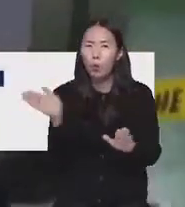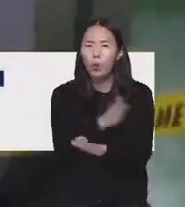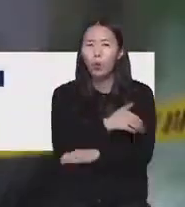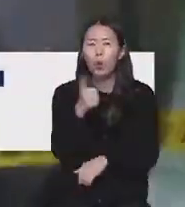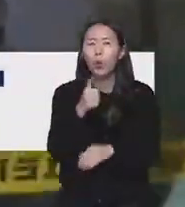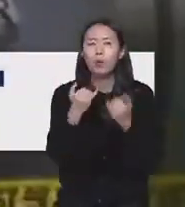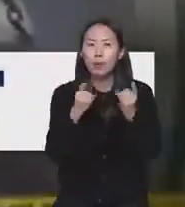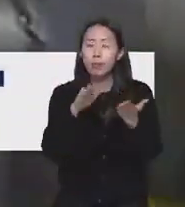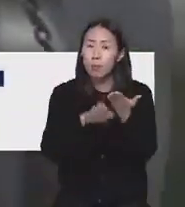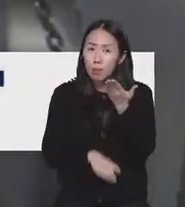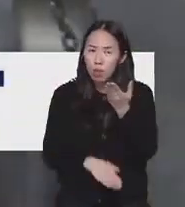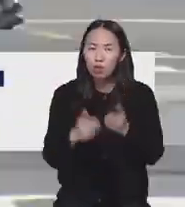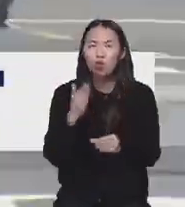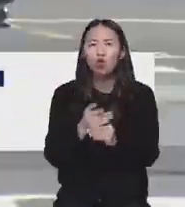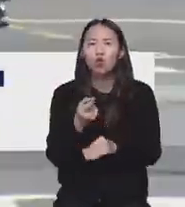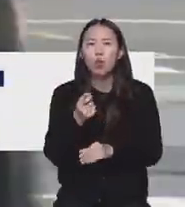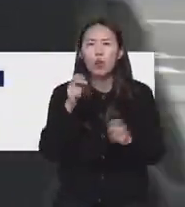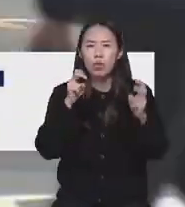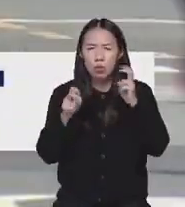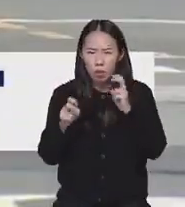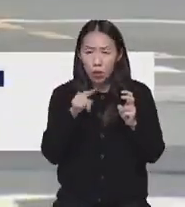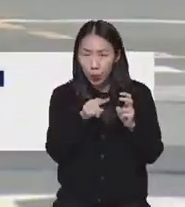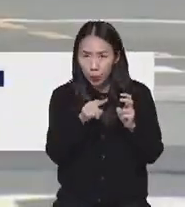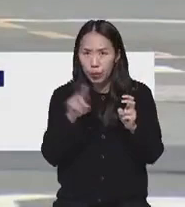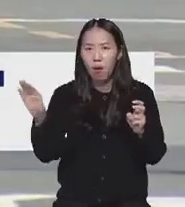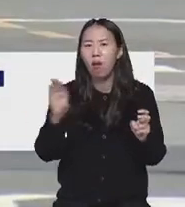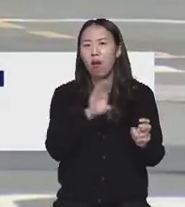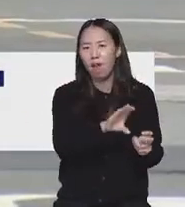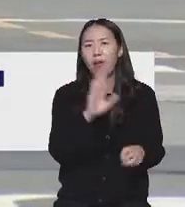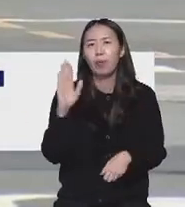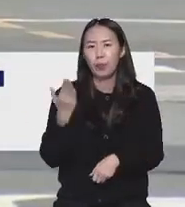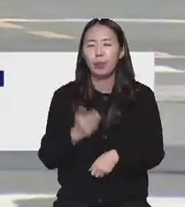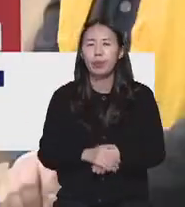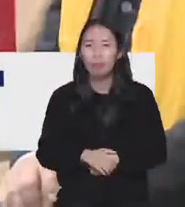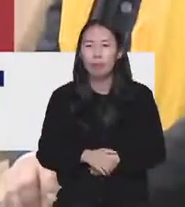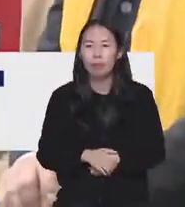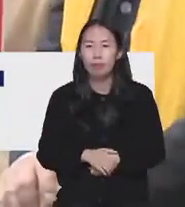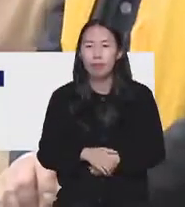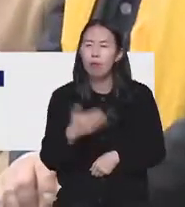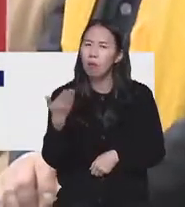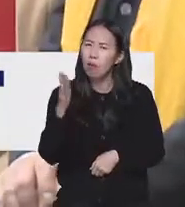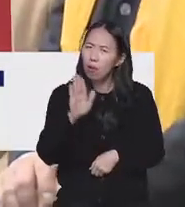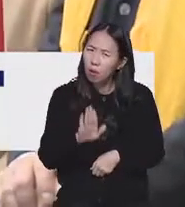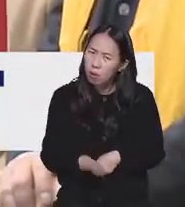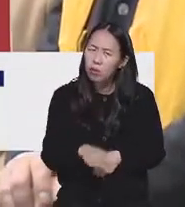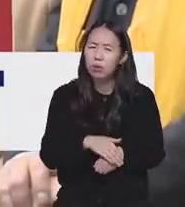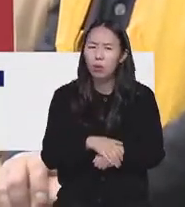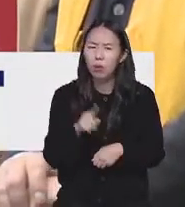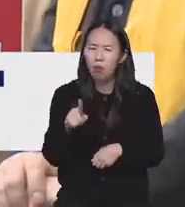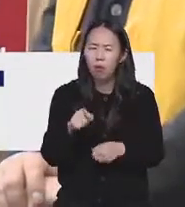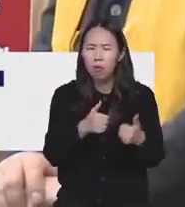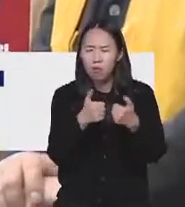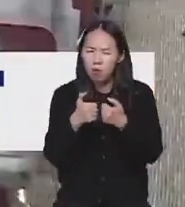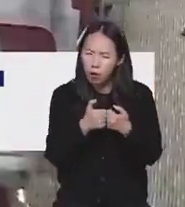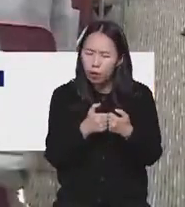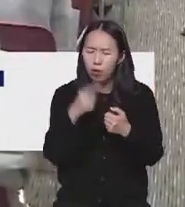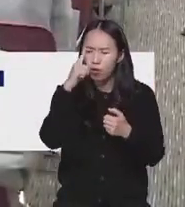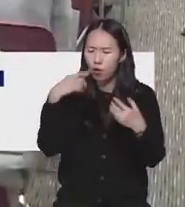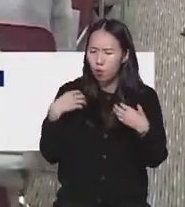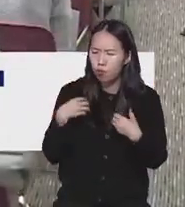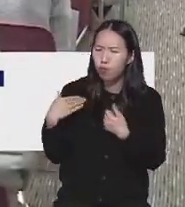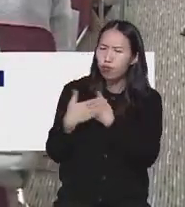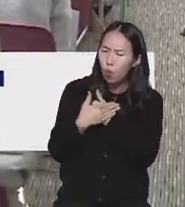미만 중소기업도 중대재해처벌법 적용 대상이 됐습니다. 하지만 현장에서는 컨설팅 등 정부